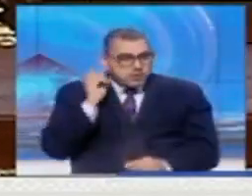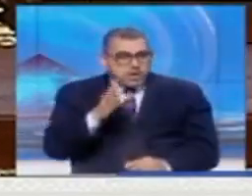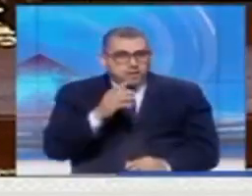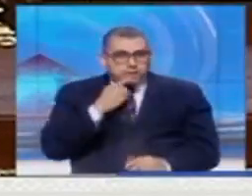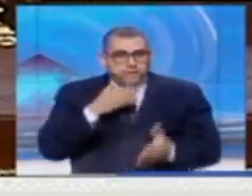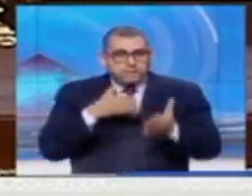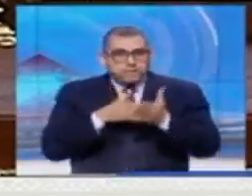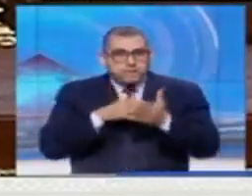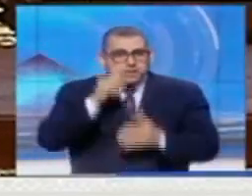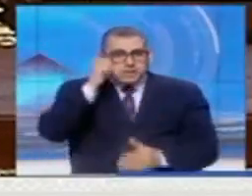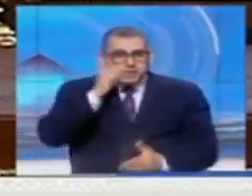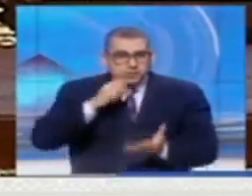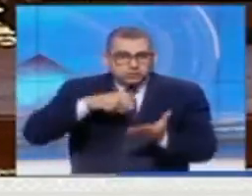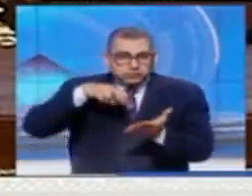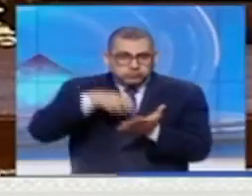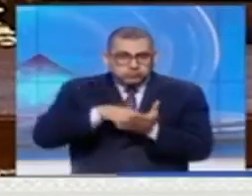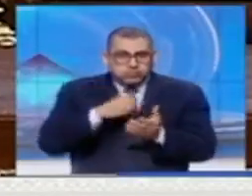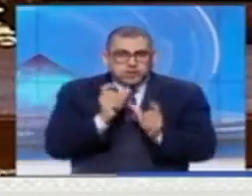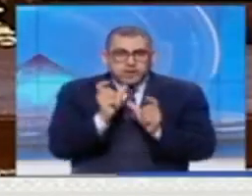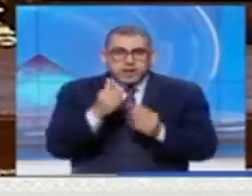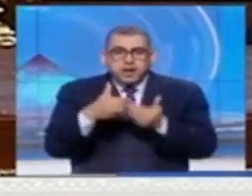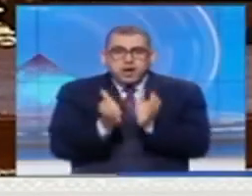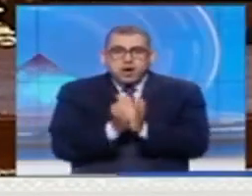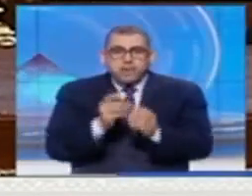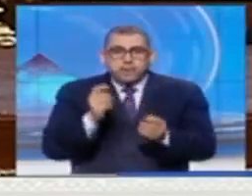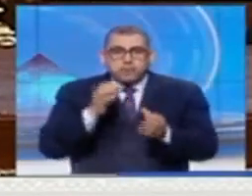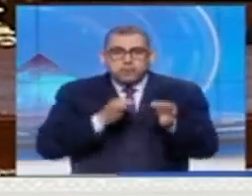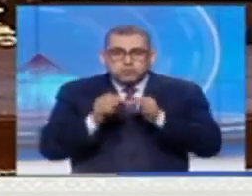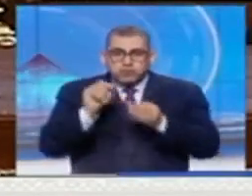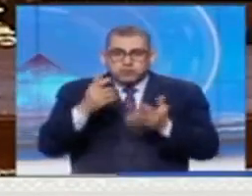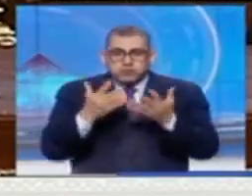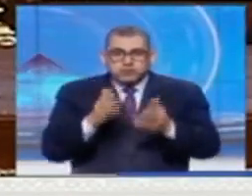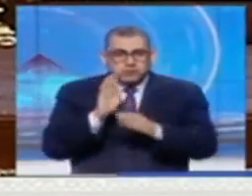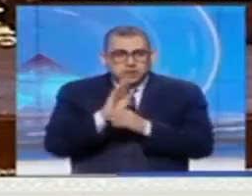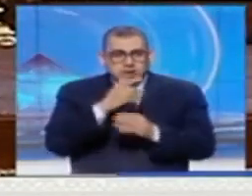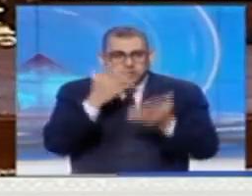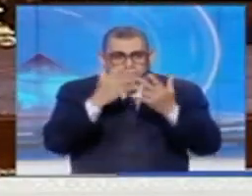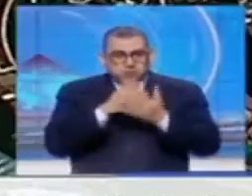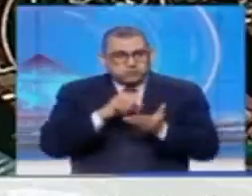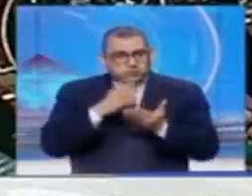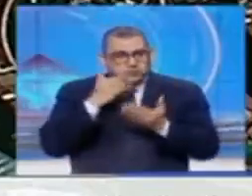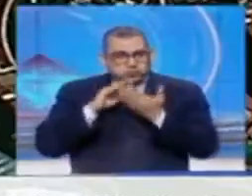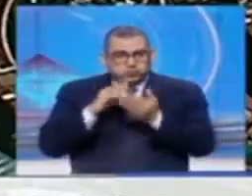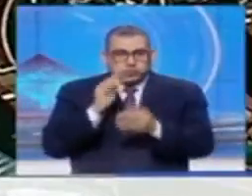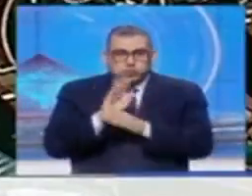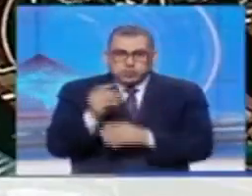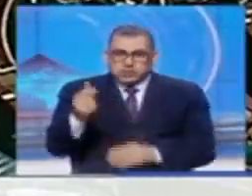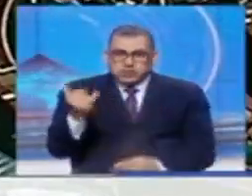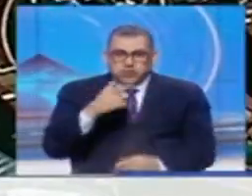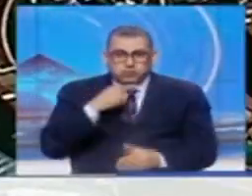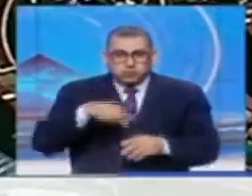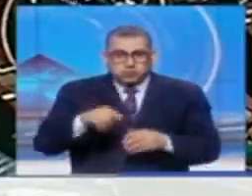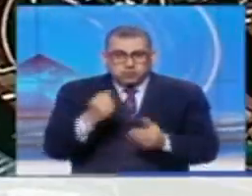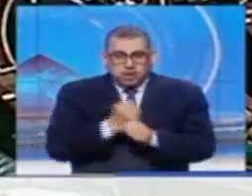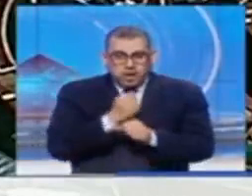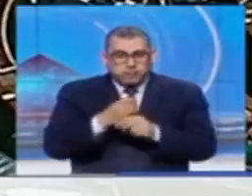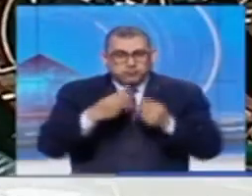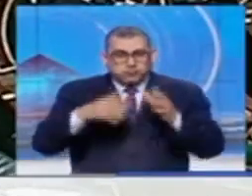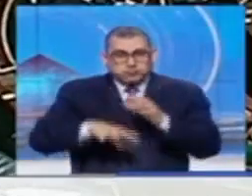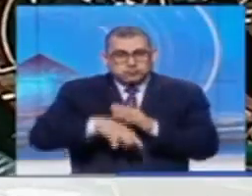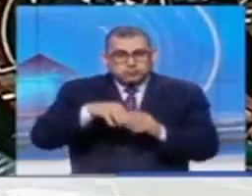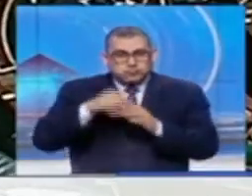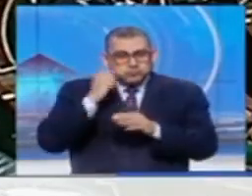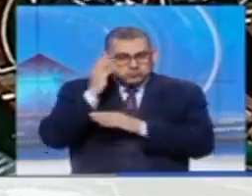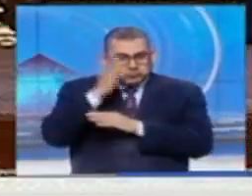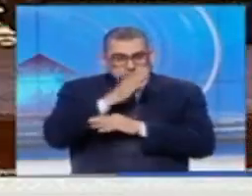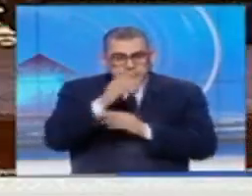المكاتب الاستشارية المعتمدة من نقابة المهندسين للتيسير على المستثمرين، مؤكدا أنه يجري حاليا الانتهاء من إعداد